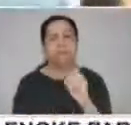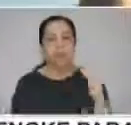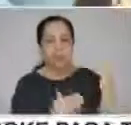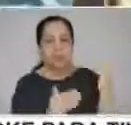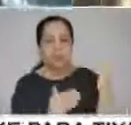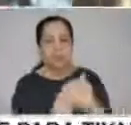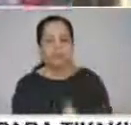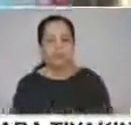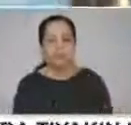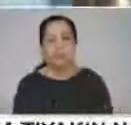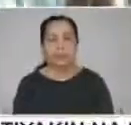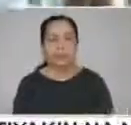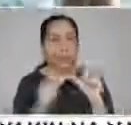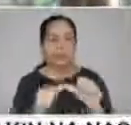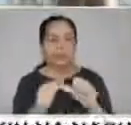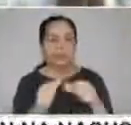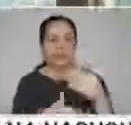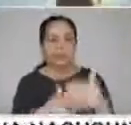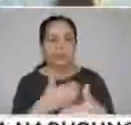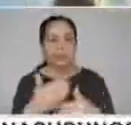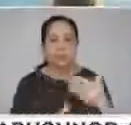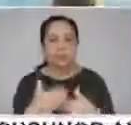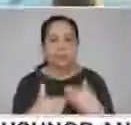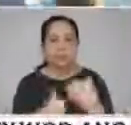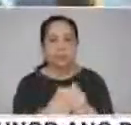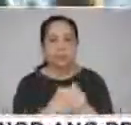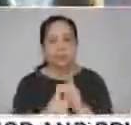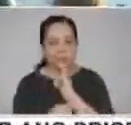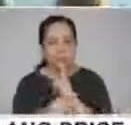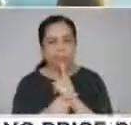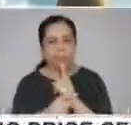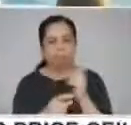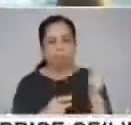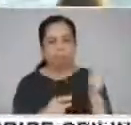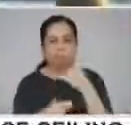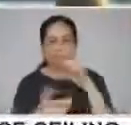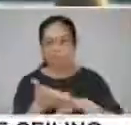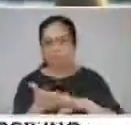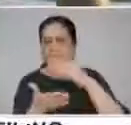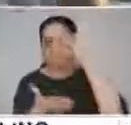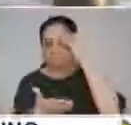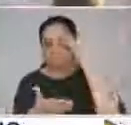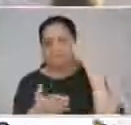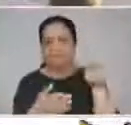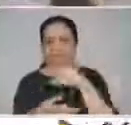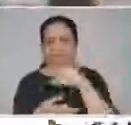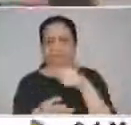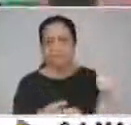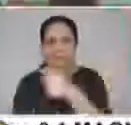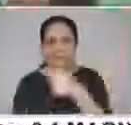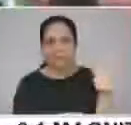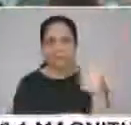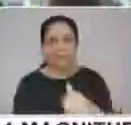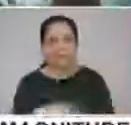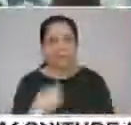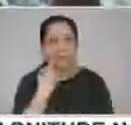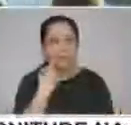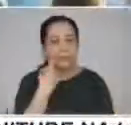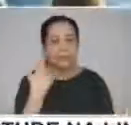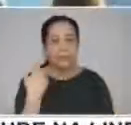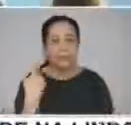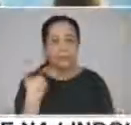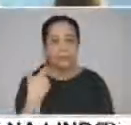matitikitan dahil sila yung magsabi sa mga pasaheros. So, hindi niya pwedeng ipasa sa